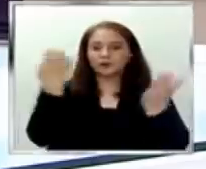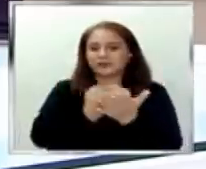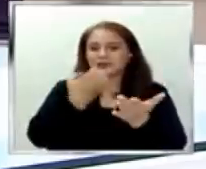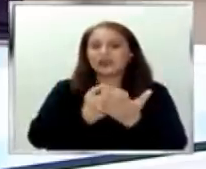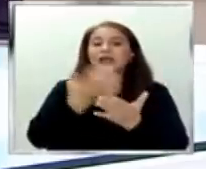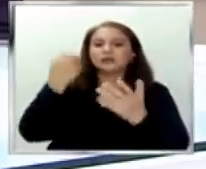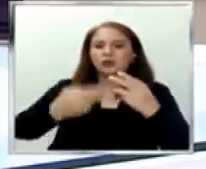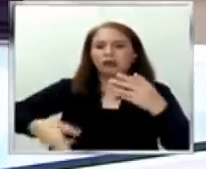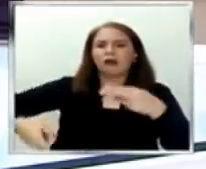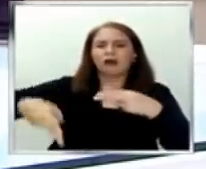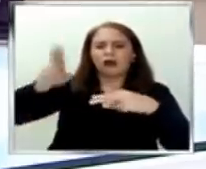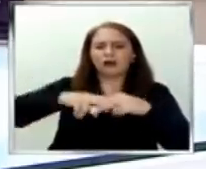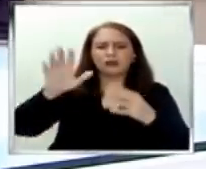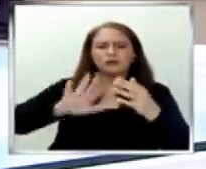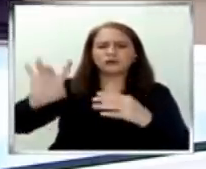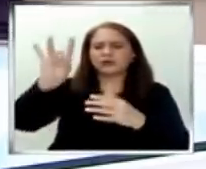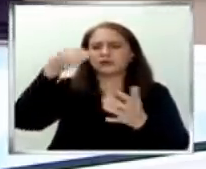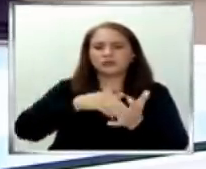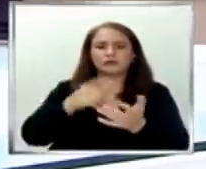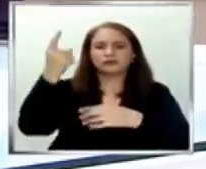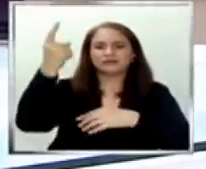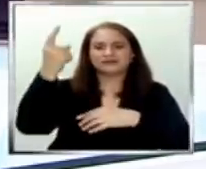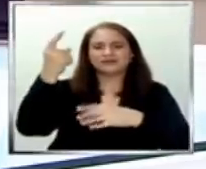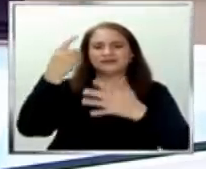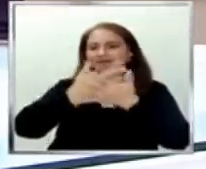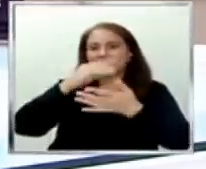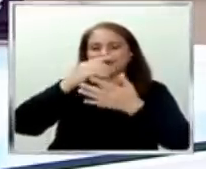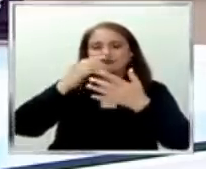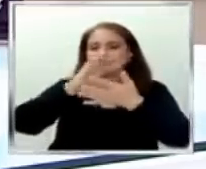halos 8,000 ang COVID cases kada araw. May depensa naman tungkol dyan